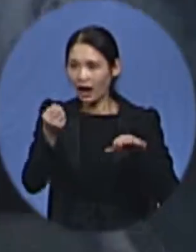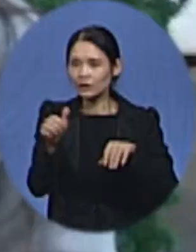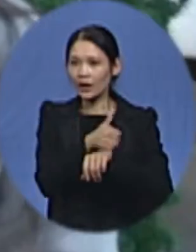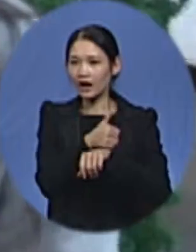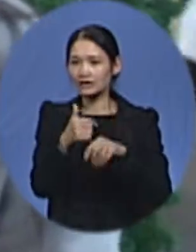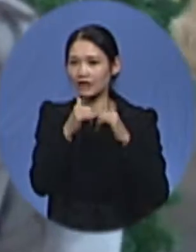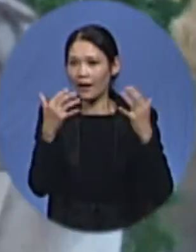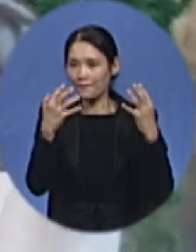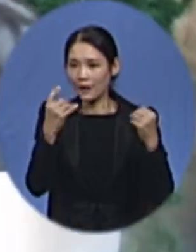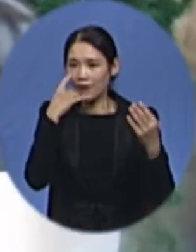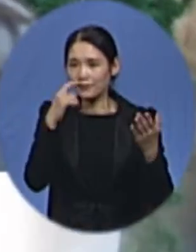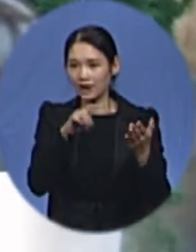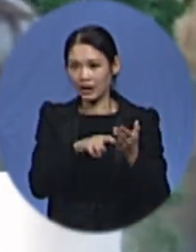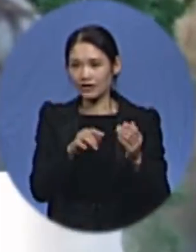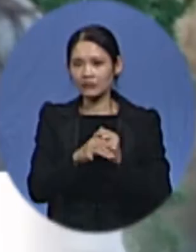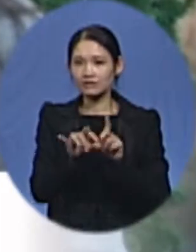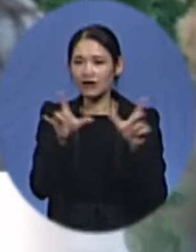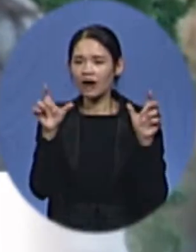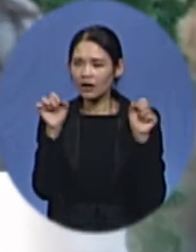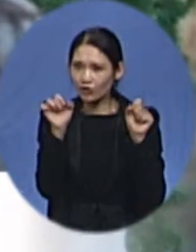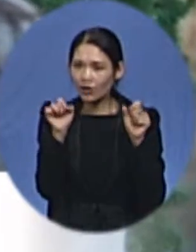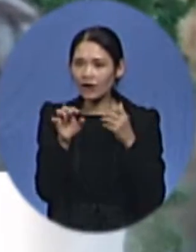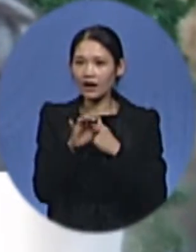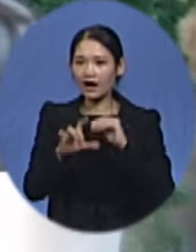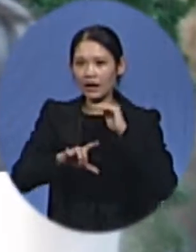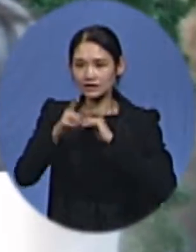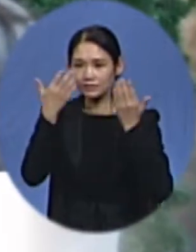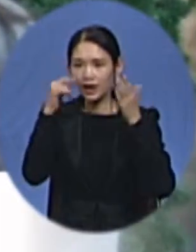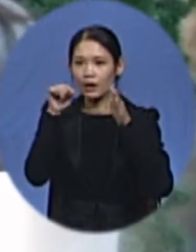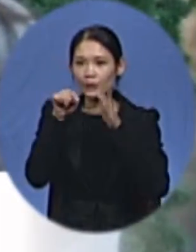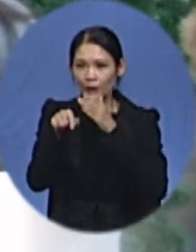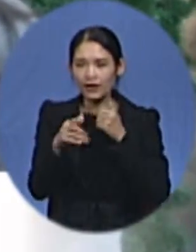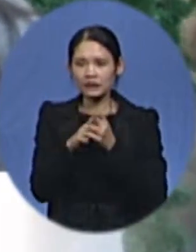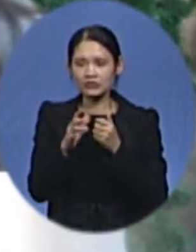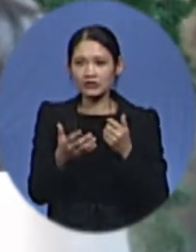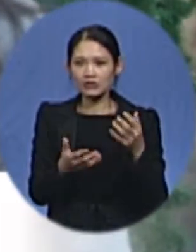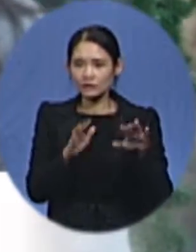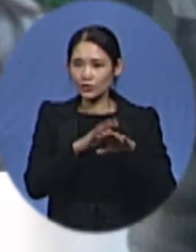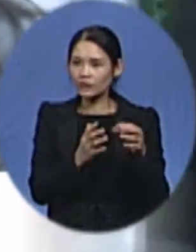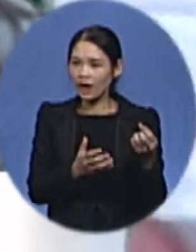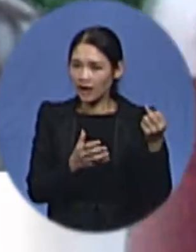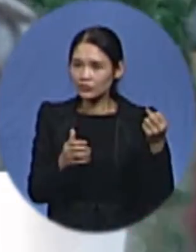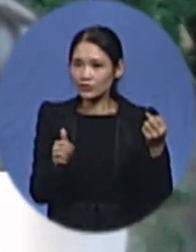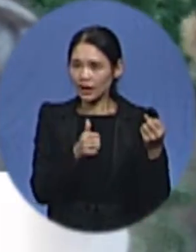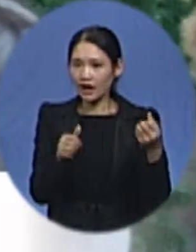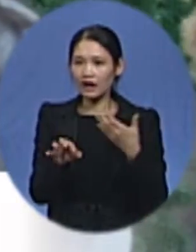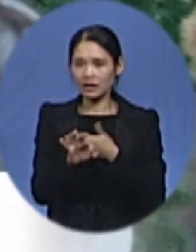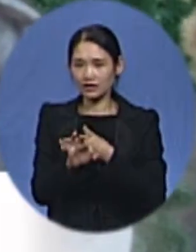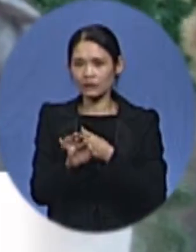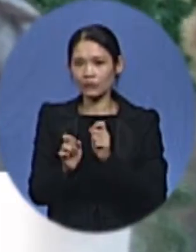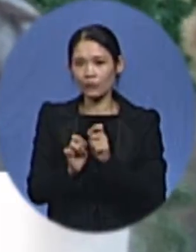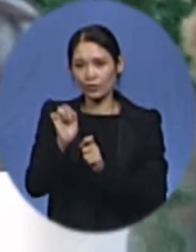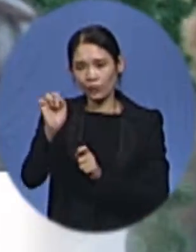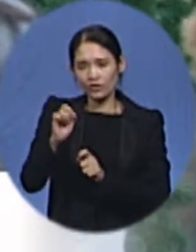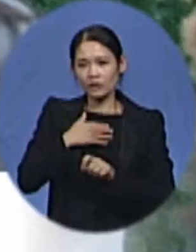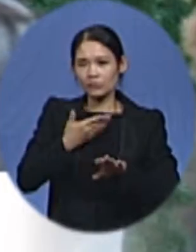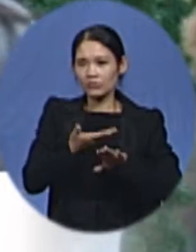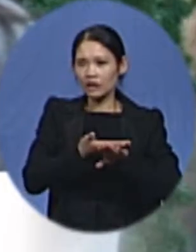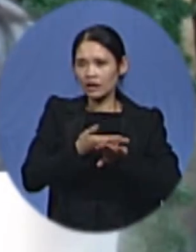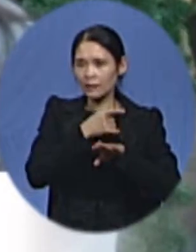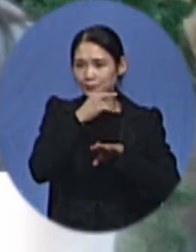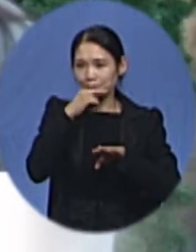보입니다. 오늘 같은 추운 날에 아침에 등교할 때나 그럴 때 들고 가는데 오래되고 있으면 빨갛게